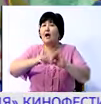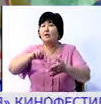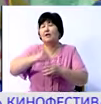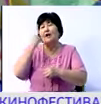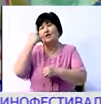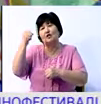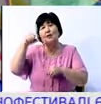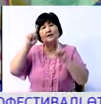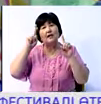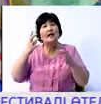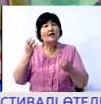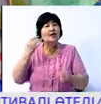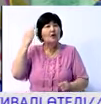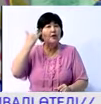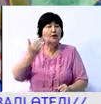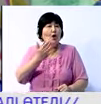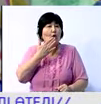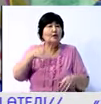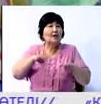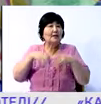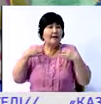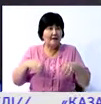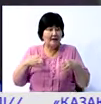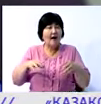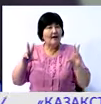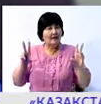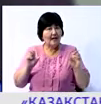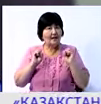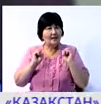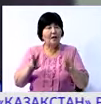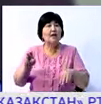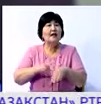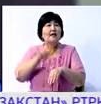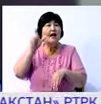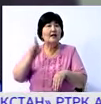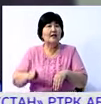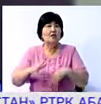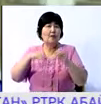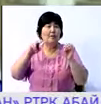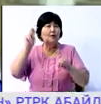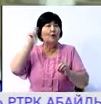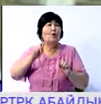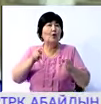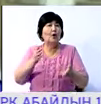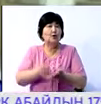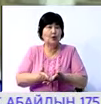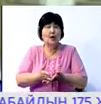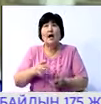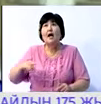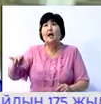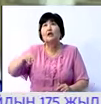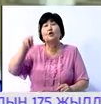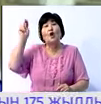жеңімпаз атанған. Ендігі мақсаты ұлттық бірыңғай тестілеуді сәтті тапсырып, дәрігер мамандығы бойынша оқуға түсу. Республикалық